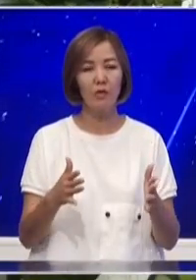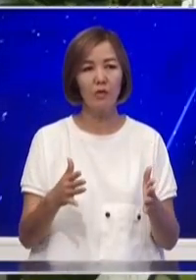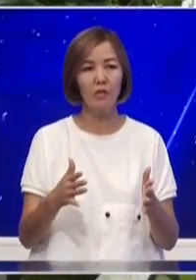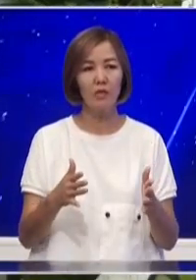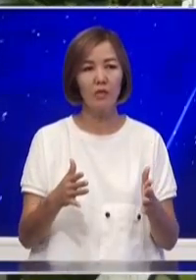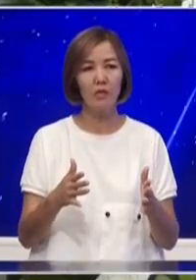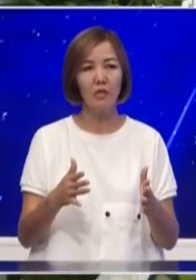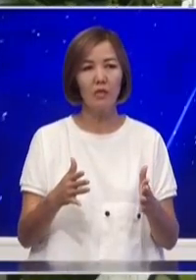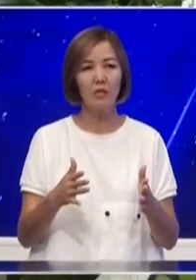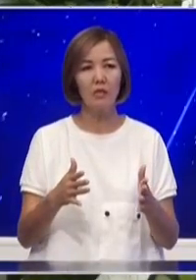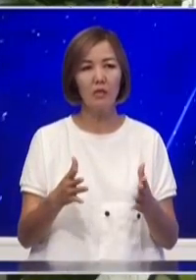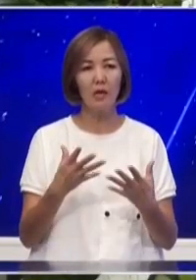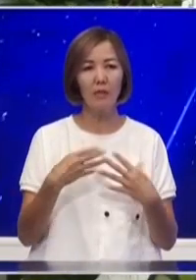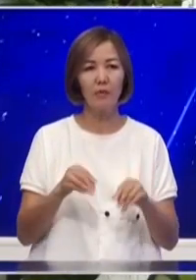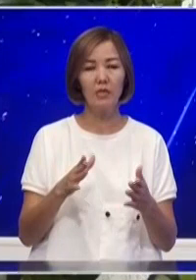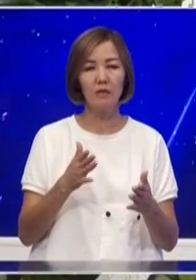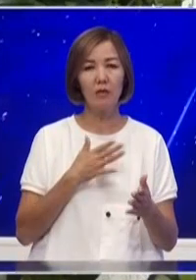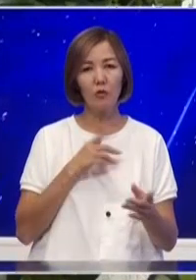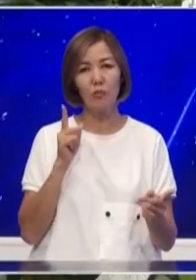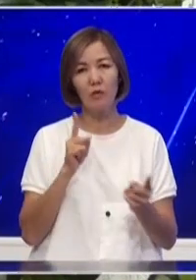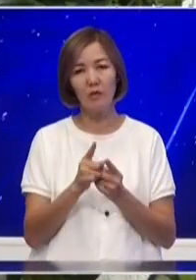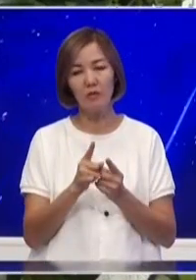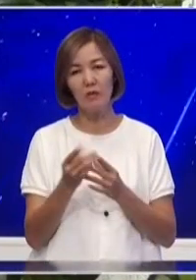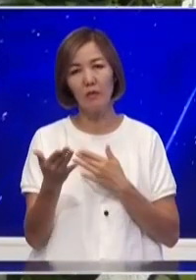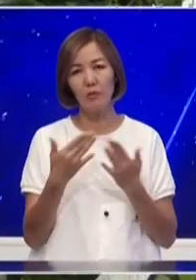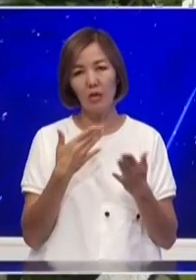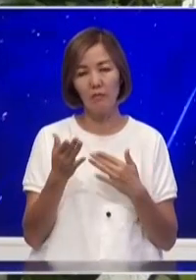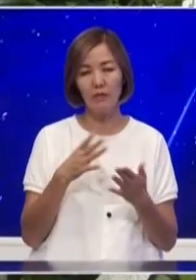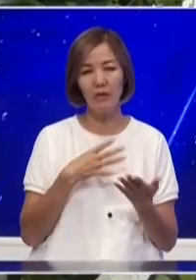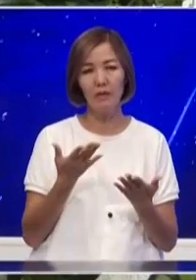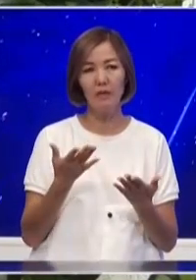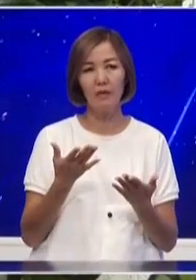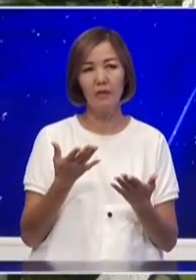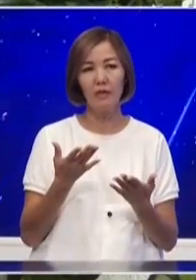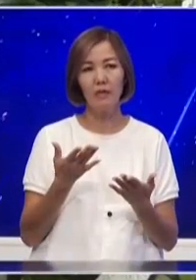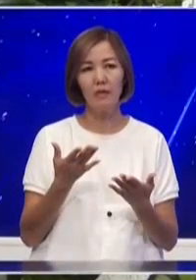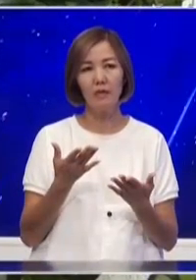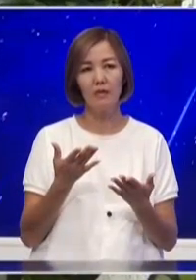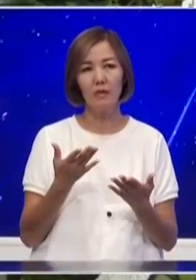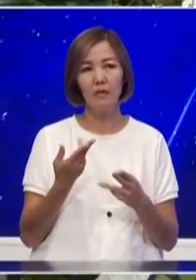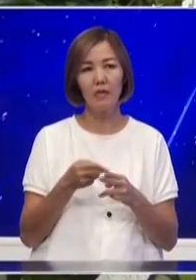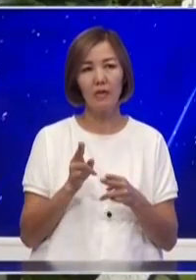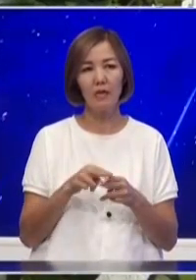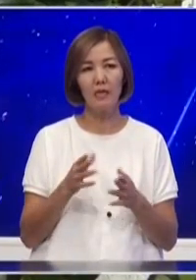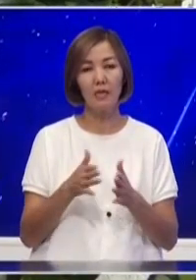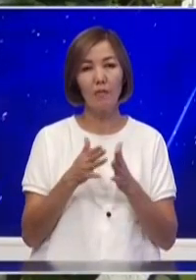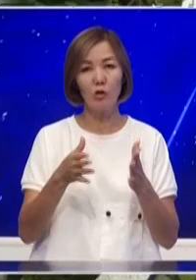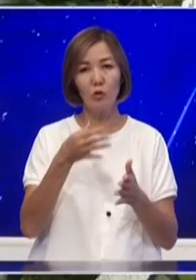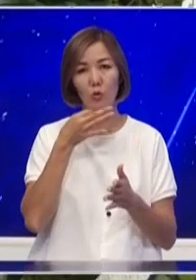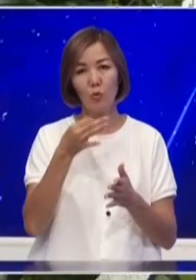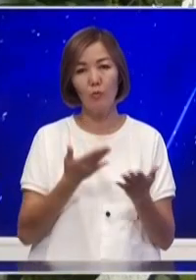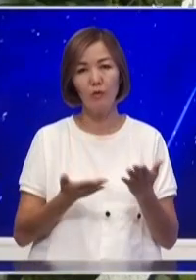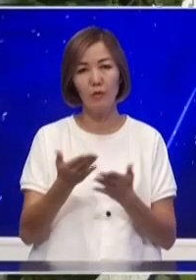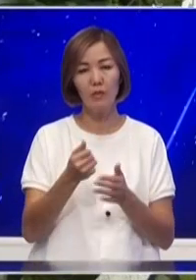понимать общественность, с которой к нам приходит, с которой мы взаимодействуем. Ну, собственно говоря, это большой опыт для нас.